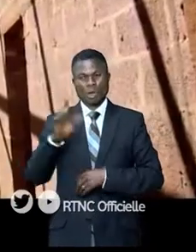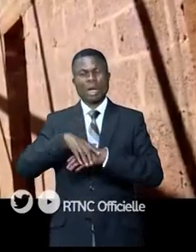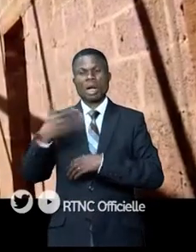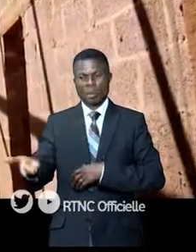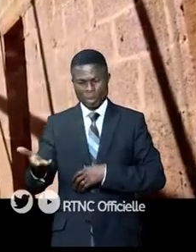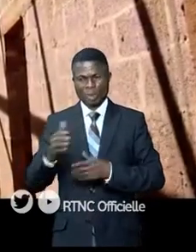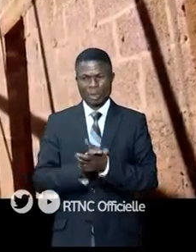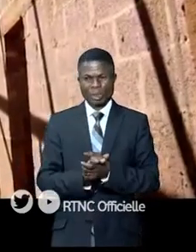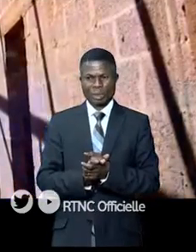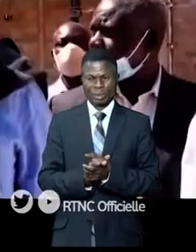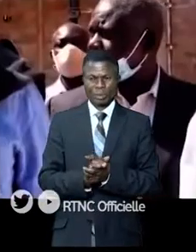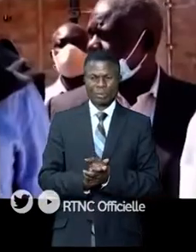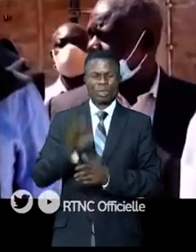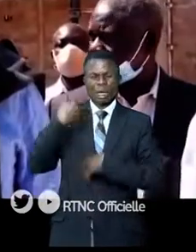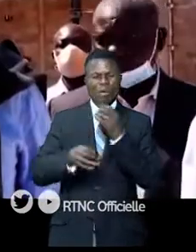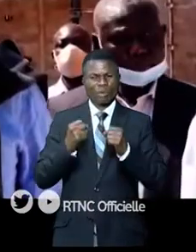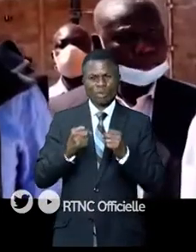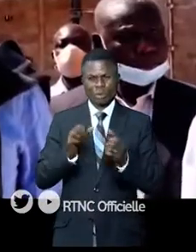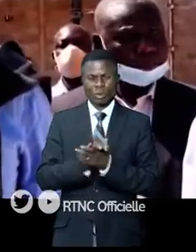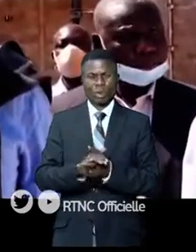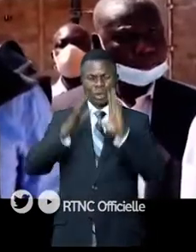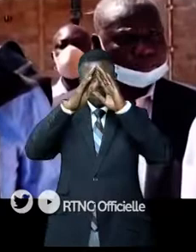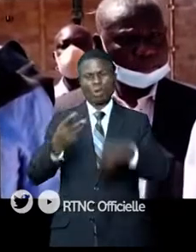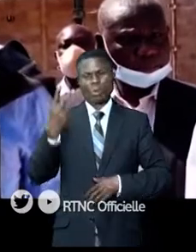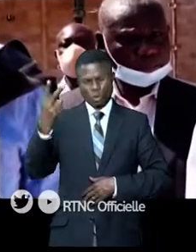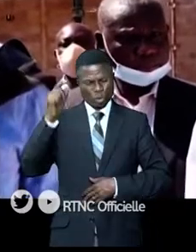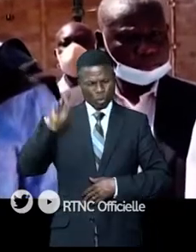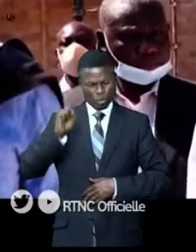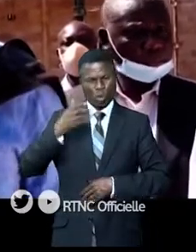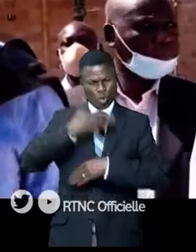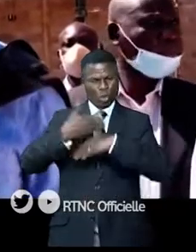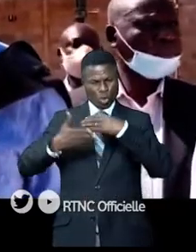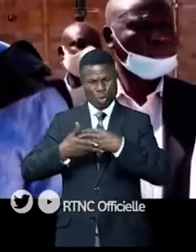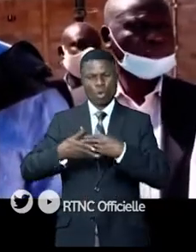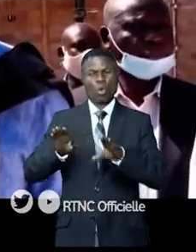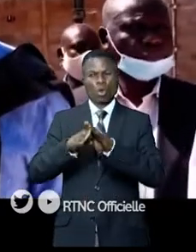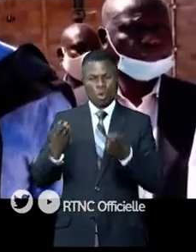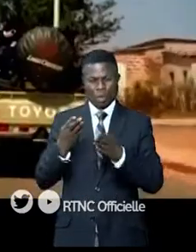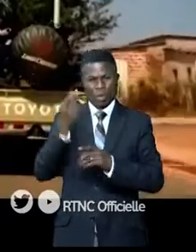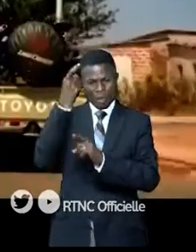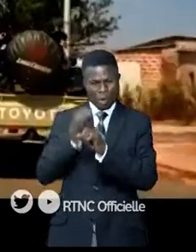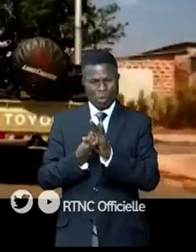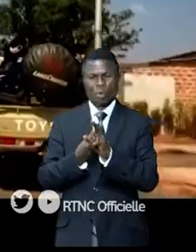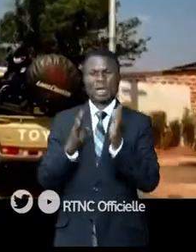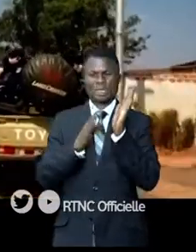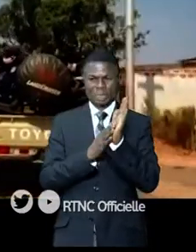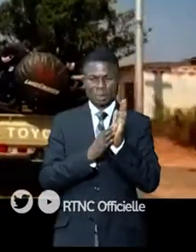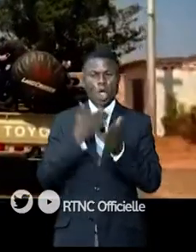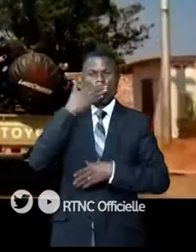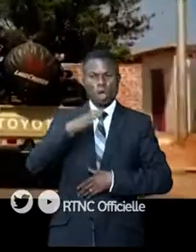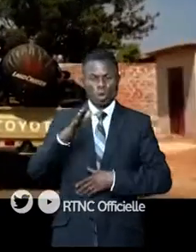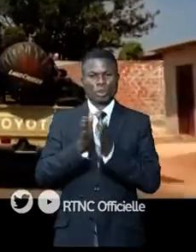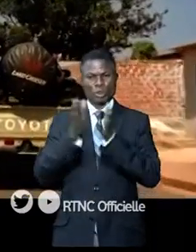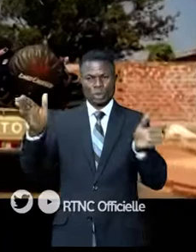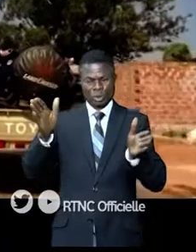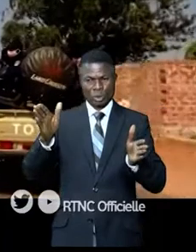faut décider de faire autre chose. Ça fait deux ouvrages que nous devons inaugurer fin septembre. Après l'hôpital général